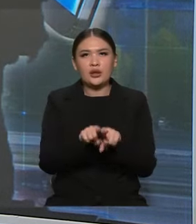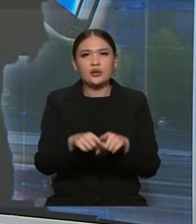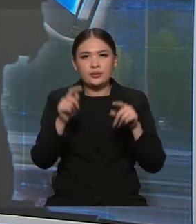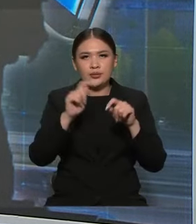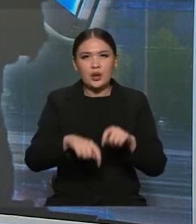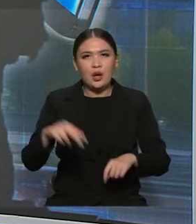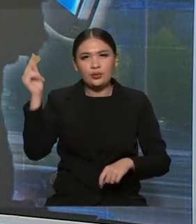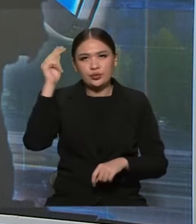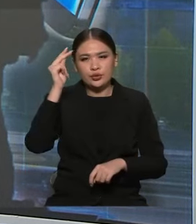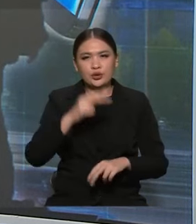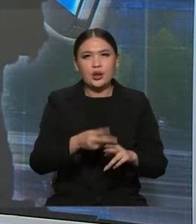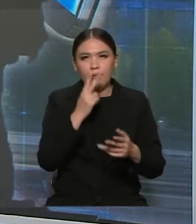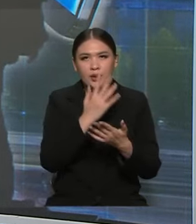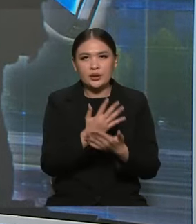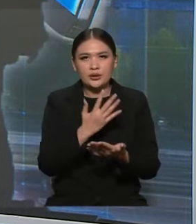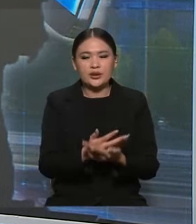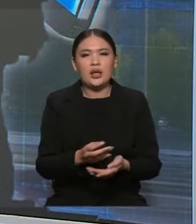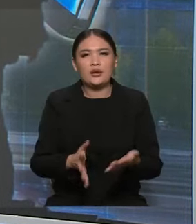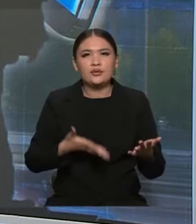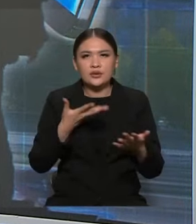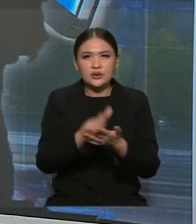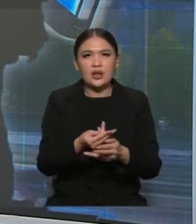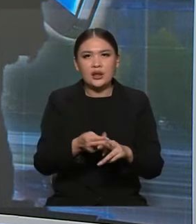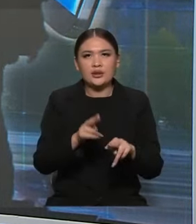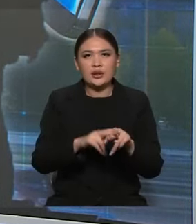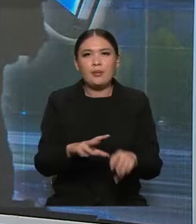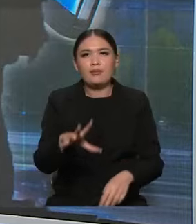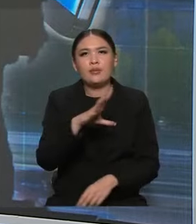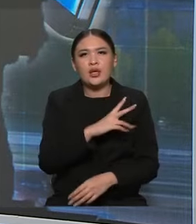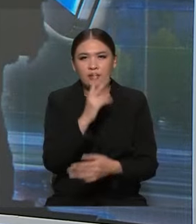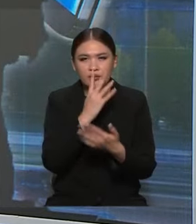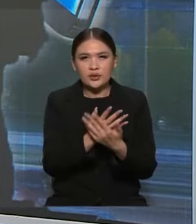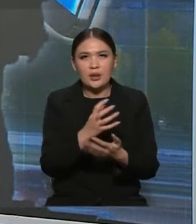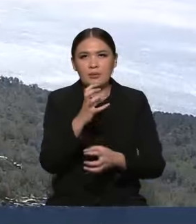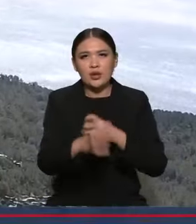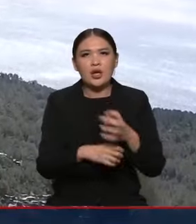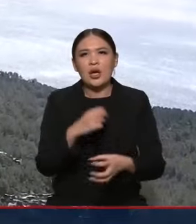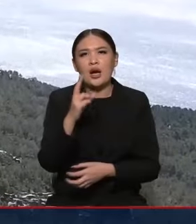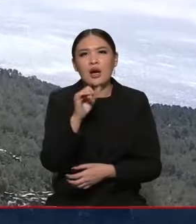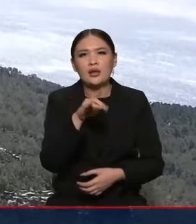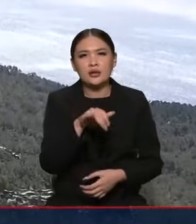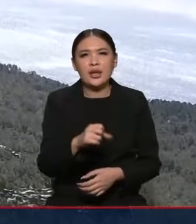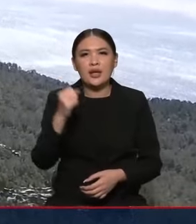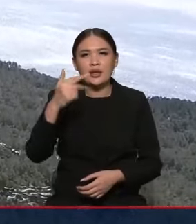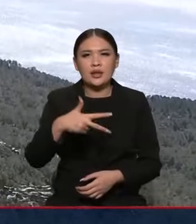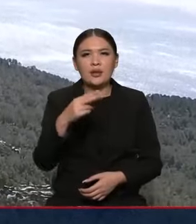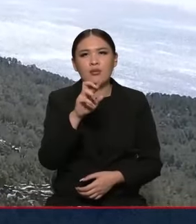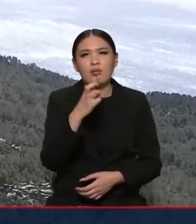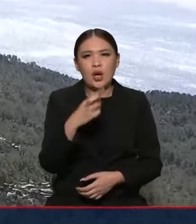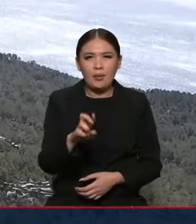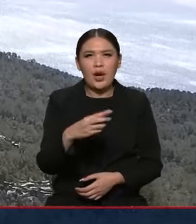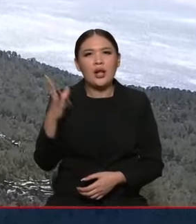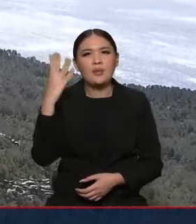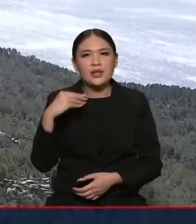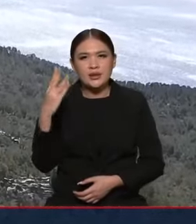в обучении и привлечении инвесторов, чтобы наши дестинации были видны на мировой карте. 3 приоритетные территории –